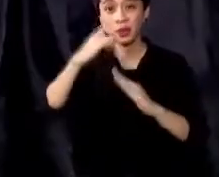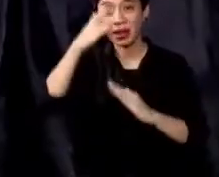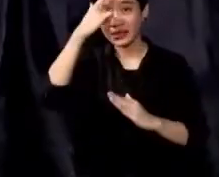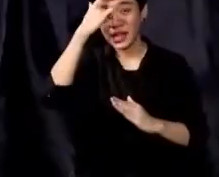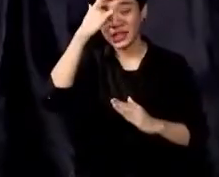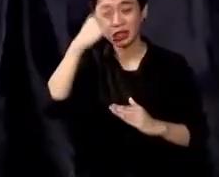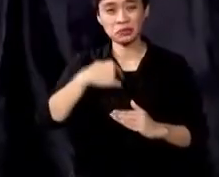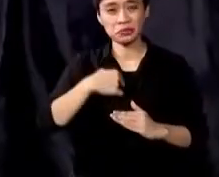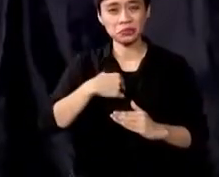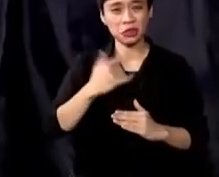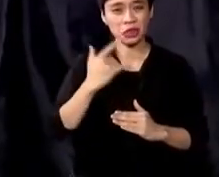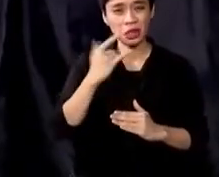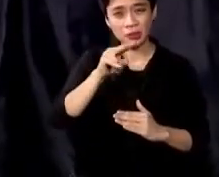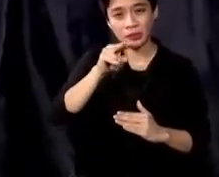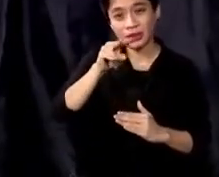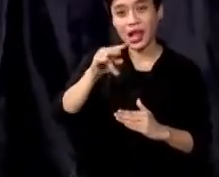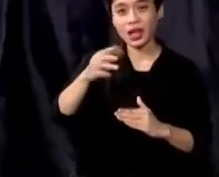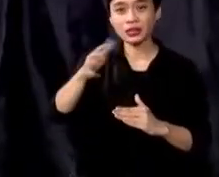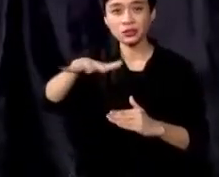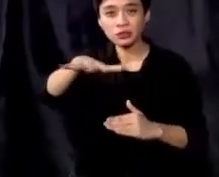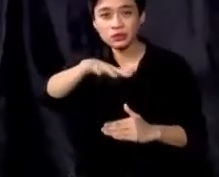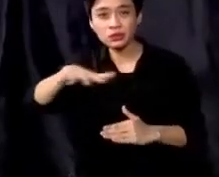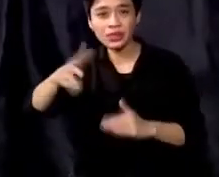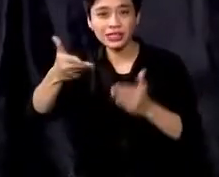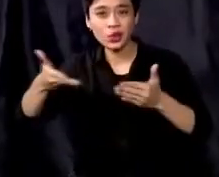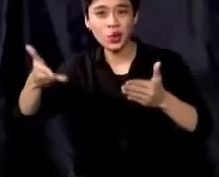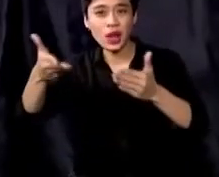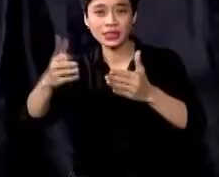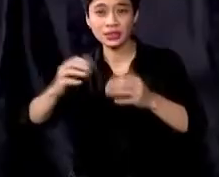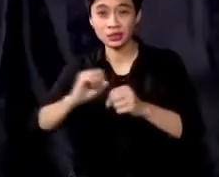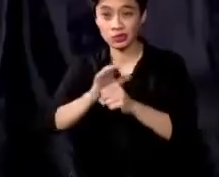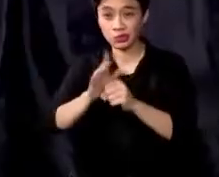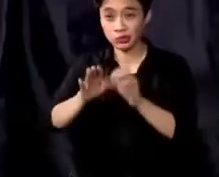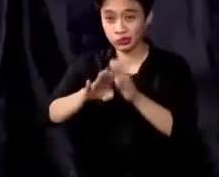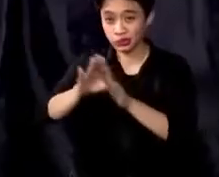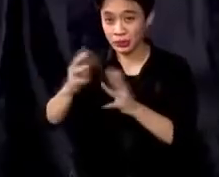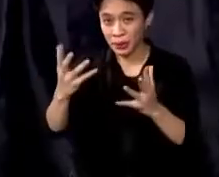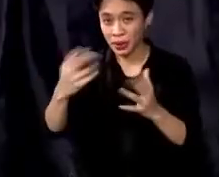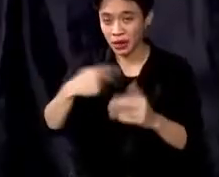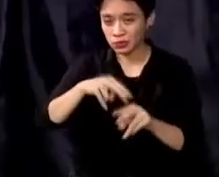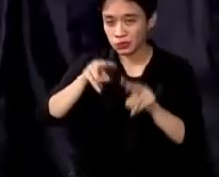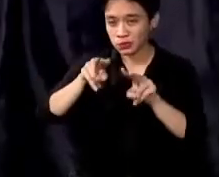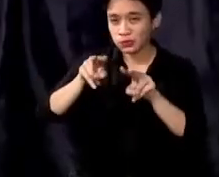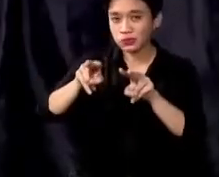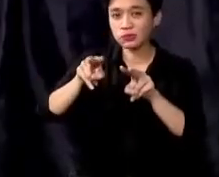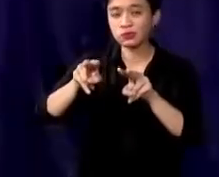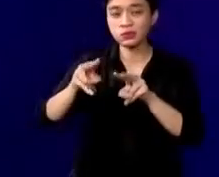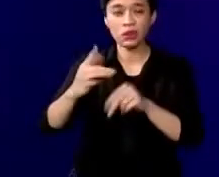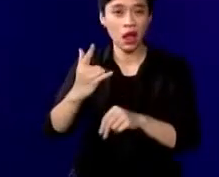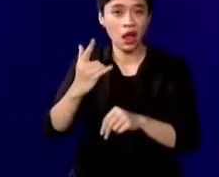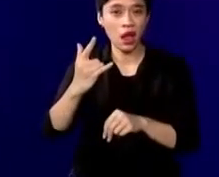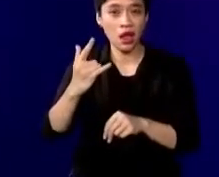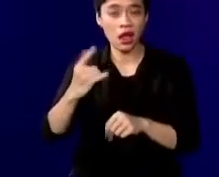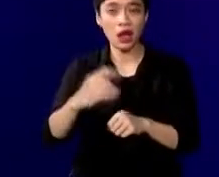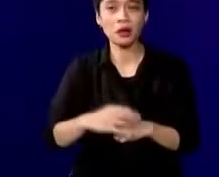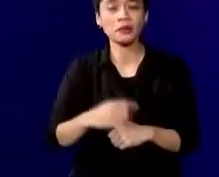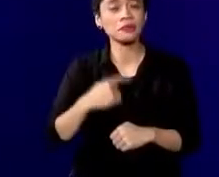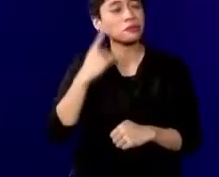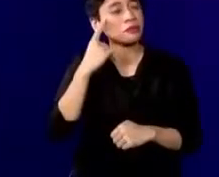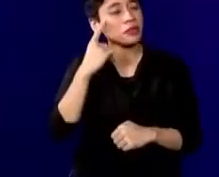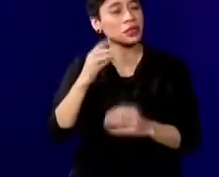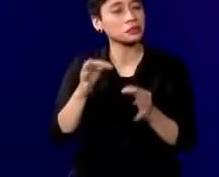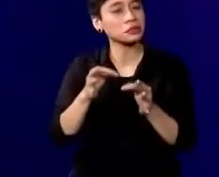mengantisipasi melihat kondisi Bagaimana peningkatan kasus seperti ini dan kami harus melakukan suatu